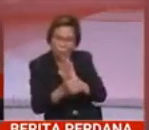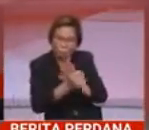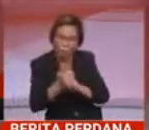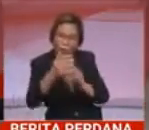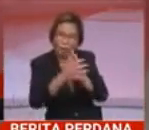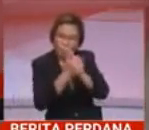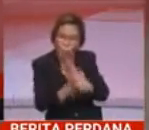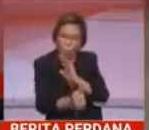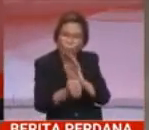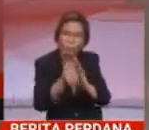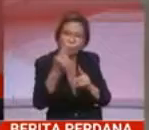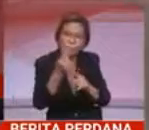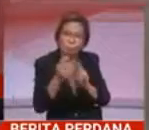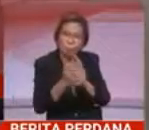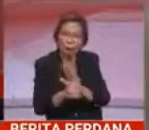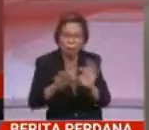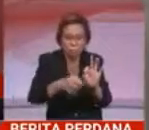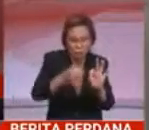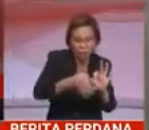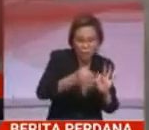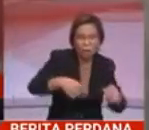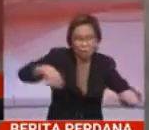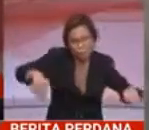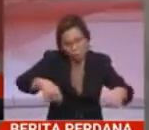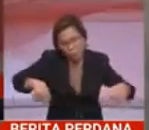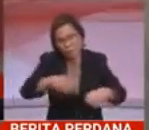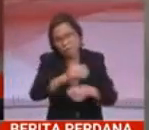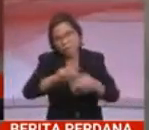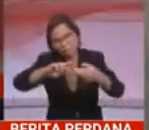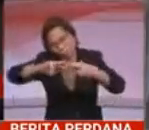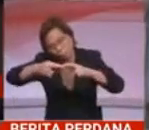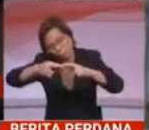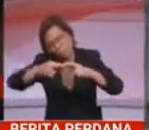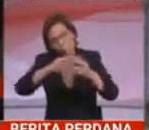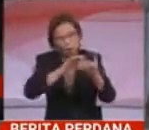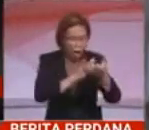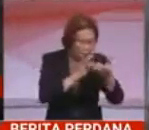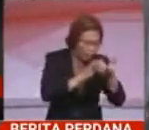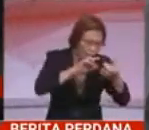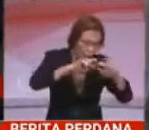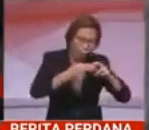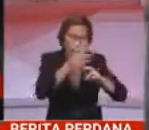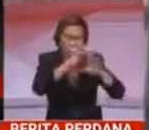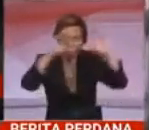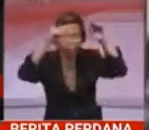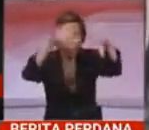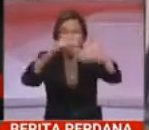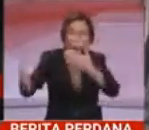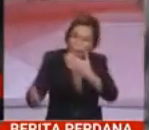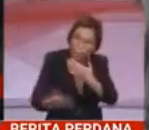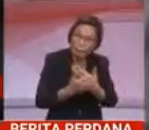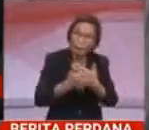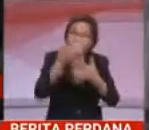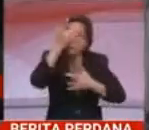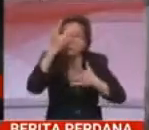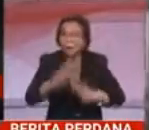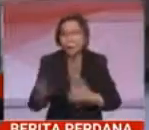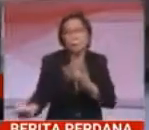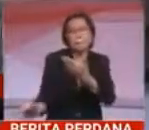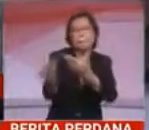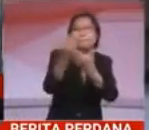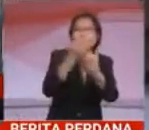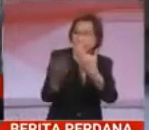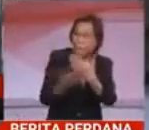pesakit termasuk jahitan, bakery dan membaiki telefon bimbit dengan fokus untuk mengembalikan pesakit ke alam